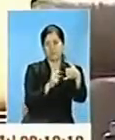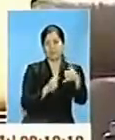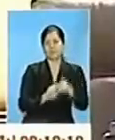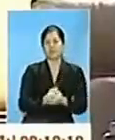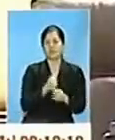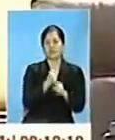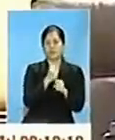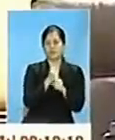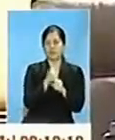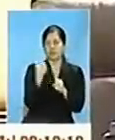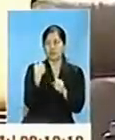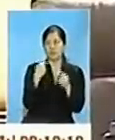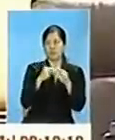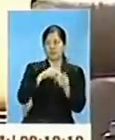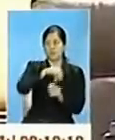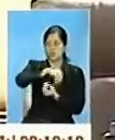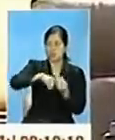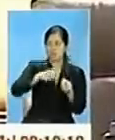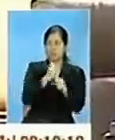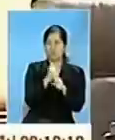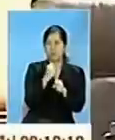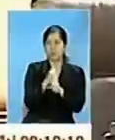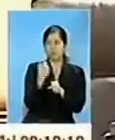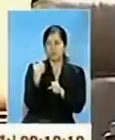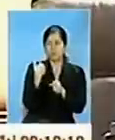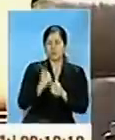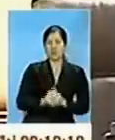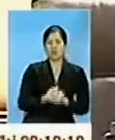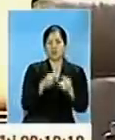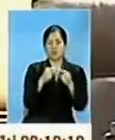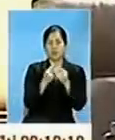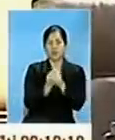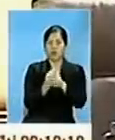ทำธุรกิจอาบอบนวดไปซื้อถุงยางอนามัย